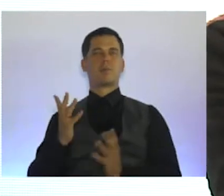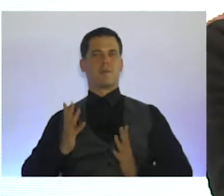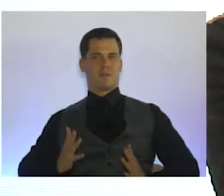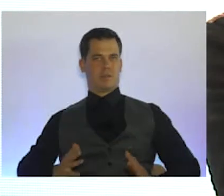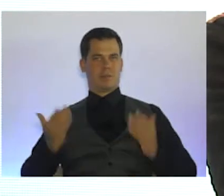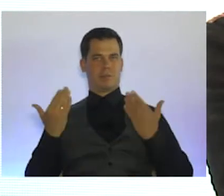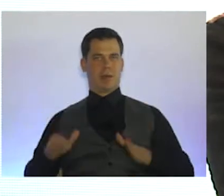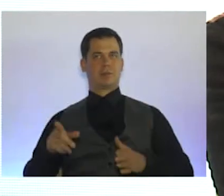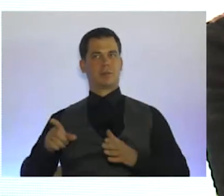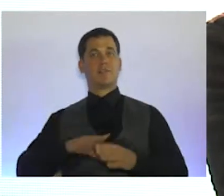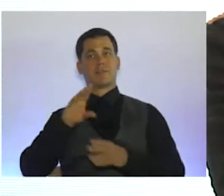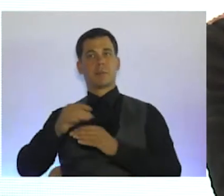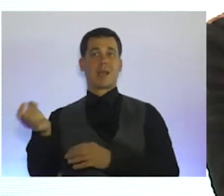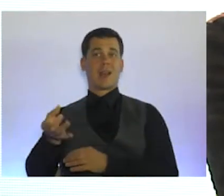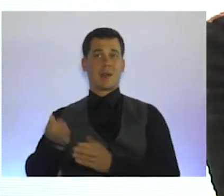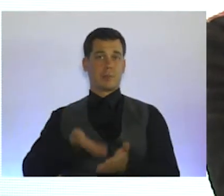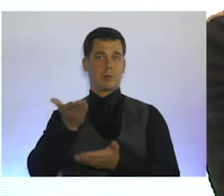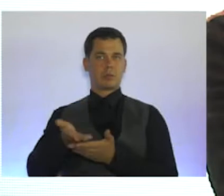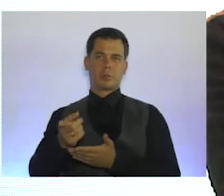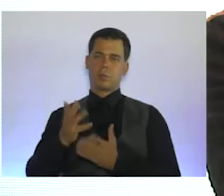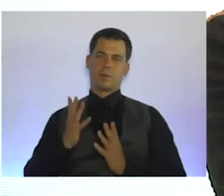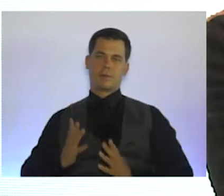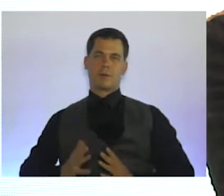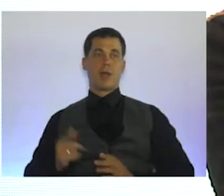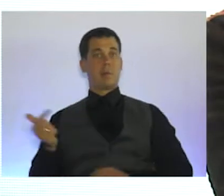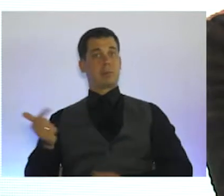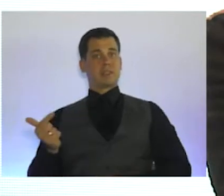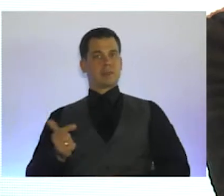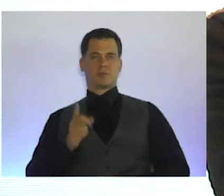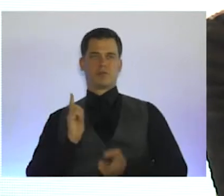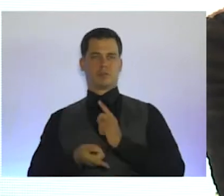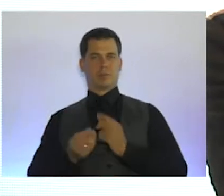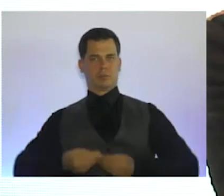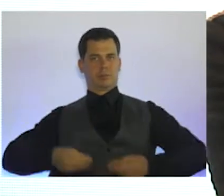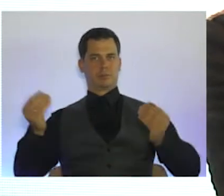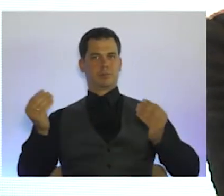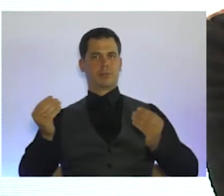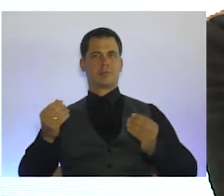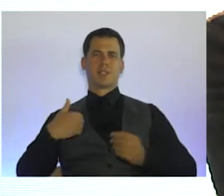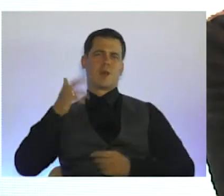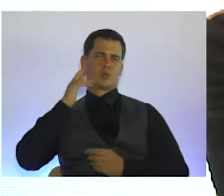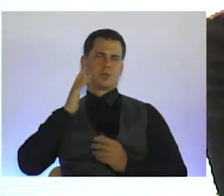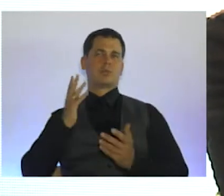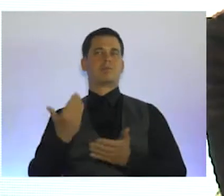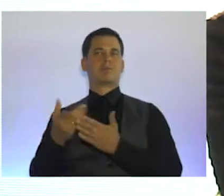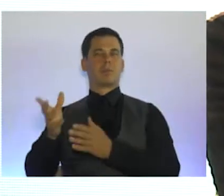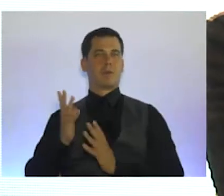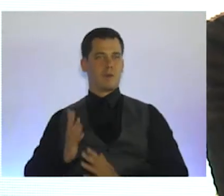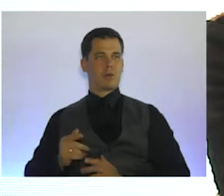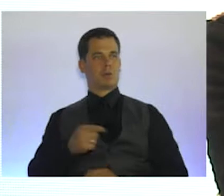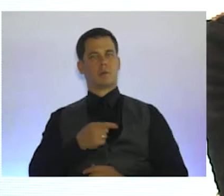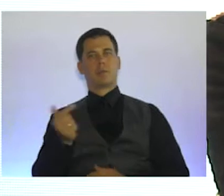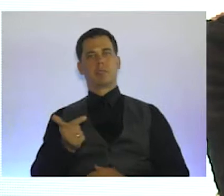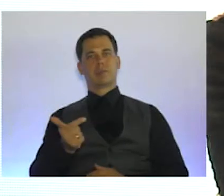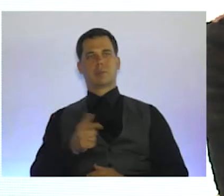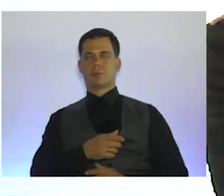wolniejsza niż na przykład w biznesie, gdzie to się dzieje szybciej. I ja rozumiem te wszystkie mechanizmy, tak? Tylko no, to po